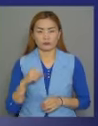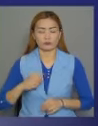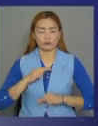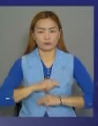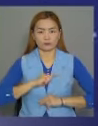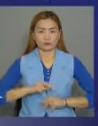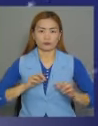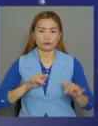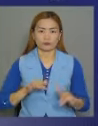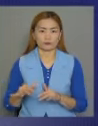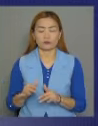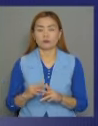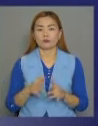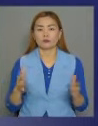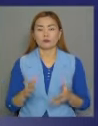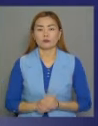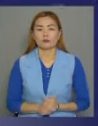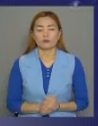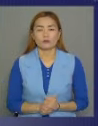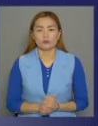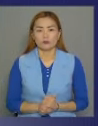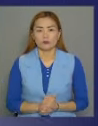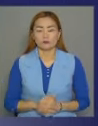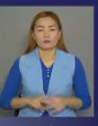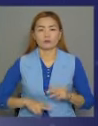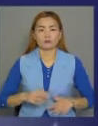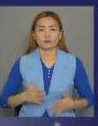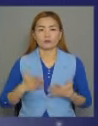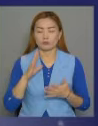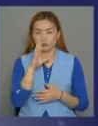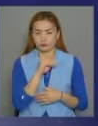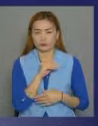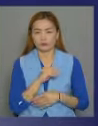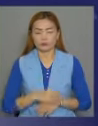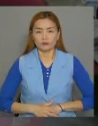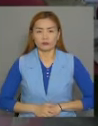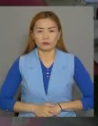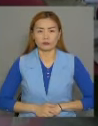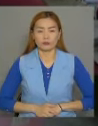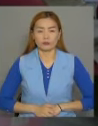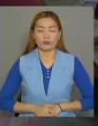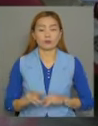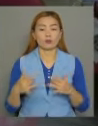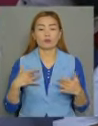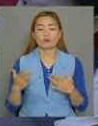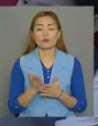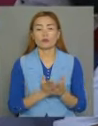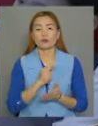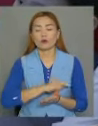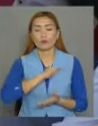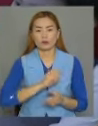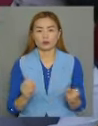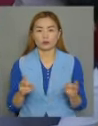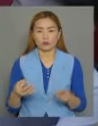еңбектерімен, әрекеттерімен көпшіліктің көңілінен жақсы мықтап тұр орын алуда. Шарада театр қызметкерлеріне